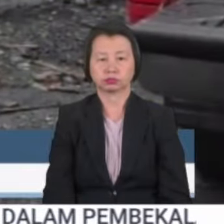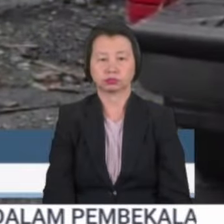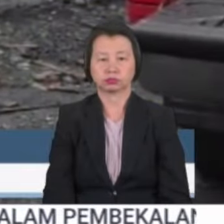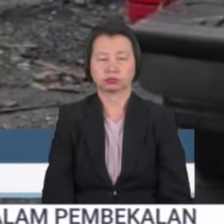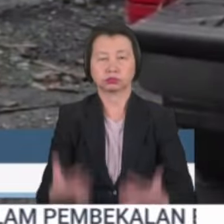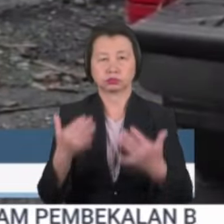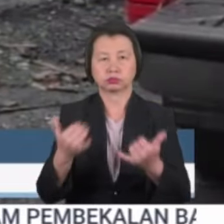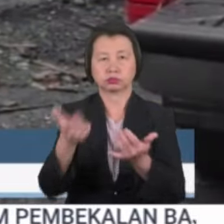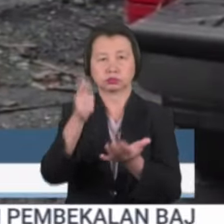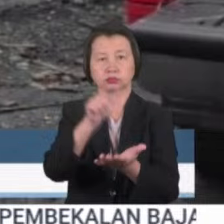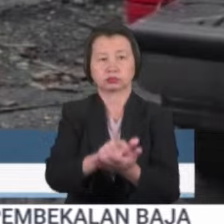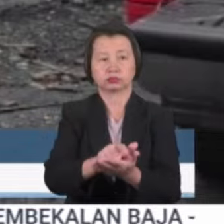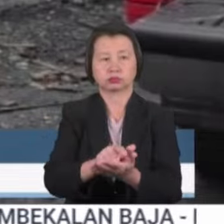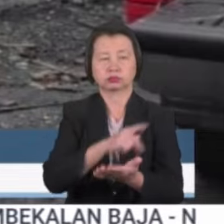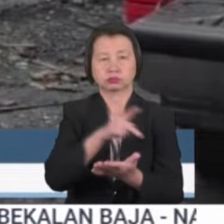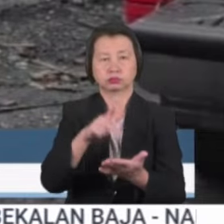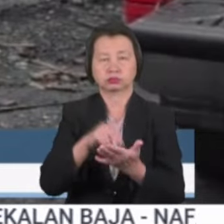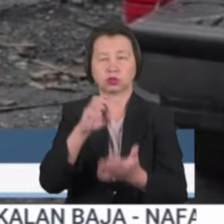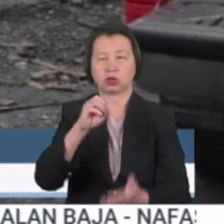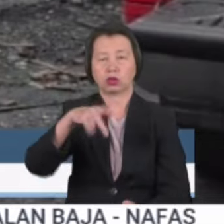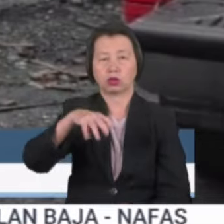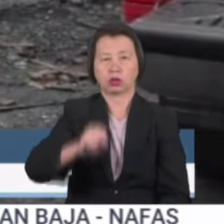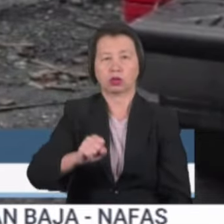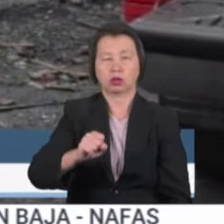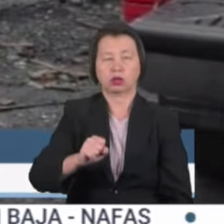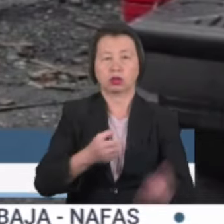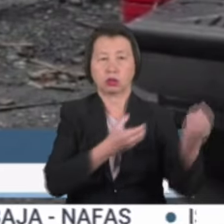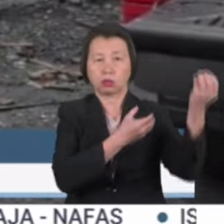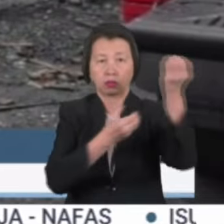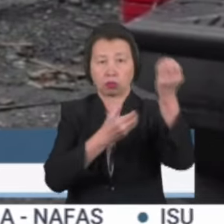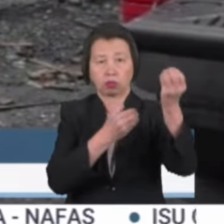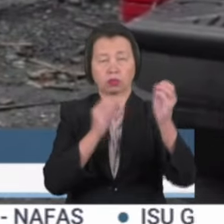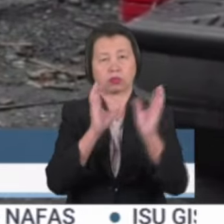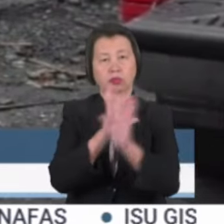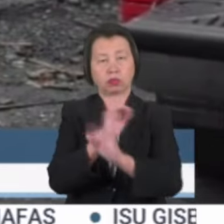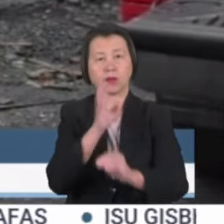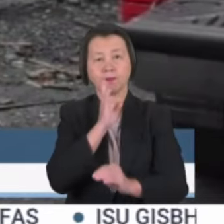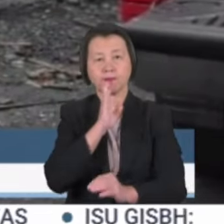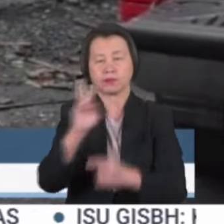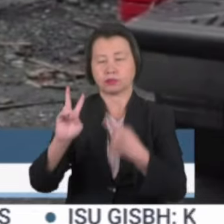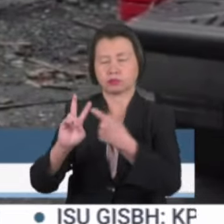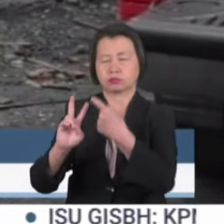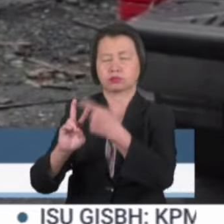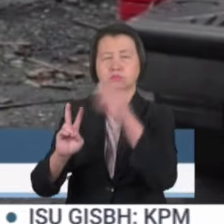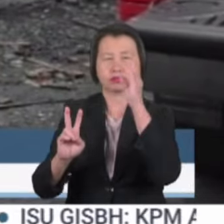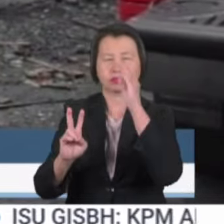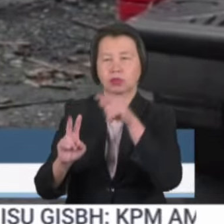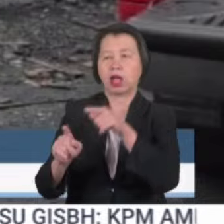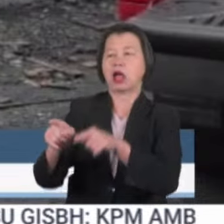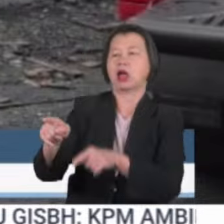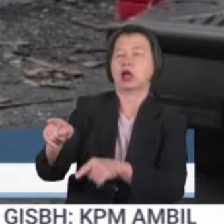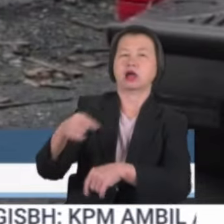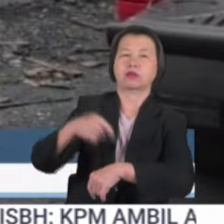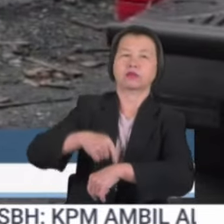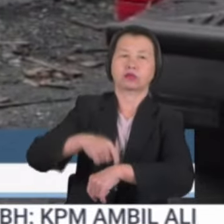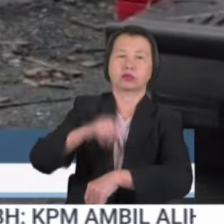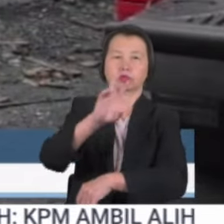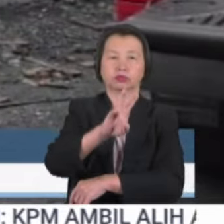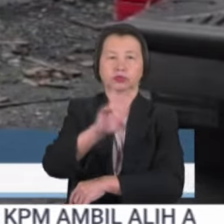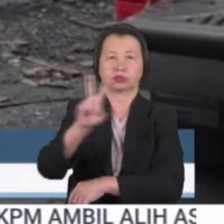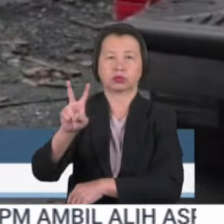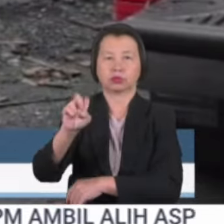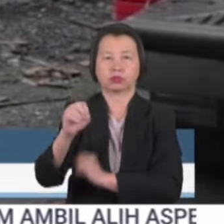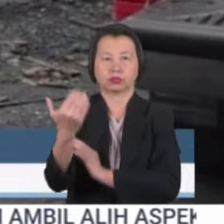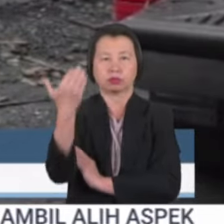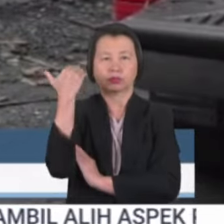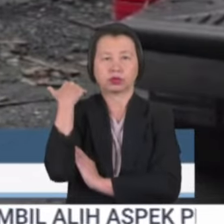Kemas kini, laporan Pusat Gerakan Operasi PGO Bomba Sarawak menyatakan kedua-dua mereka ditemui pada pukul